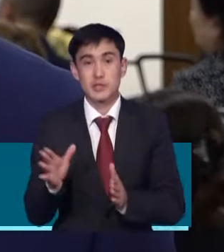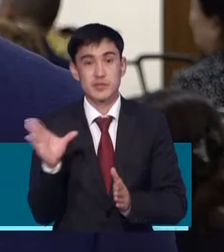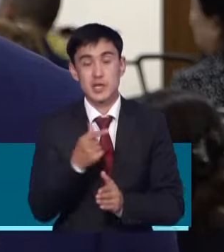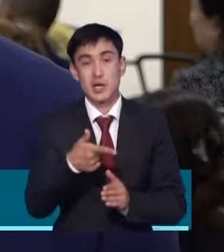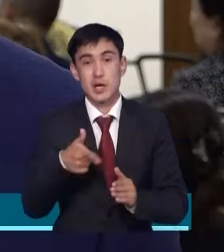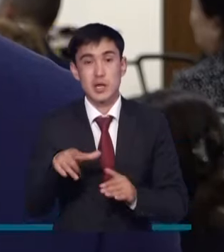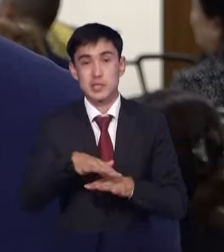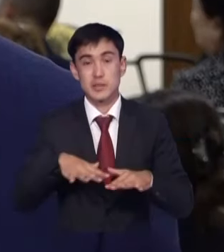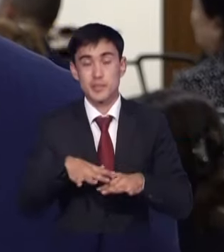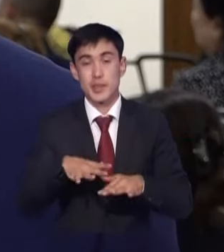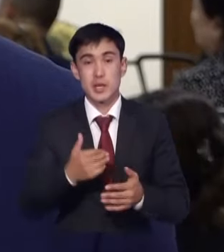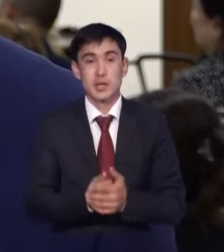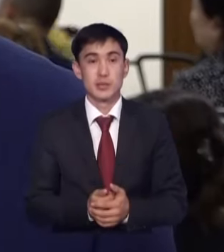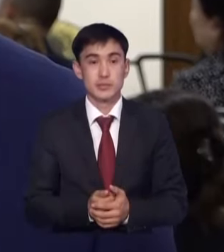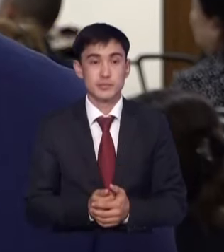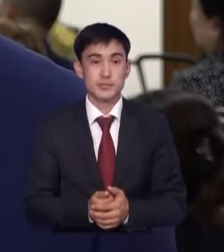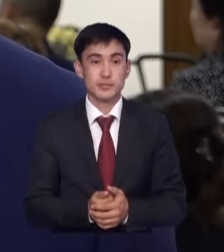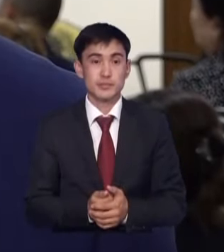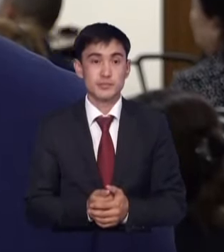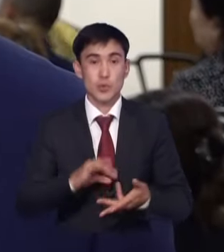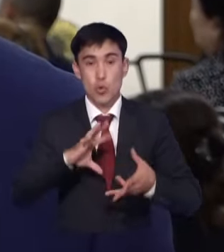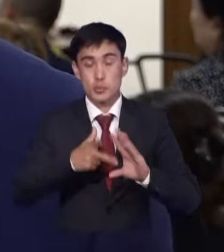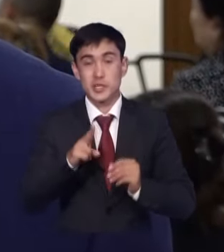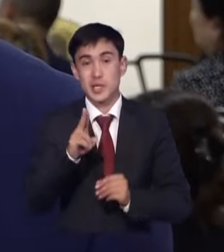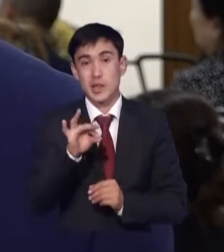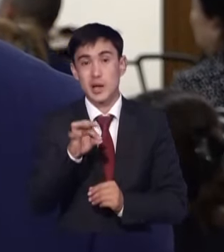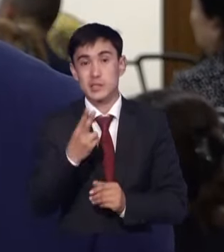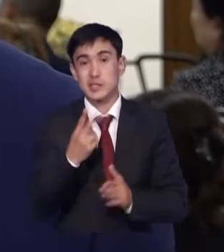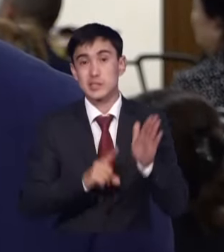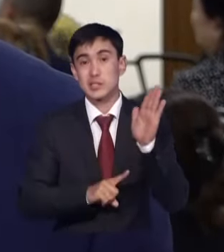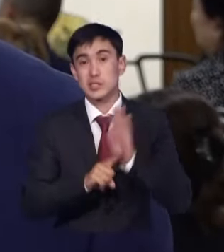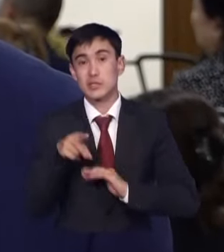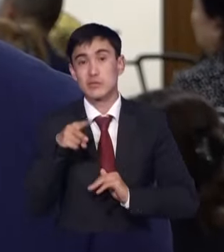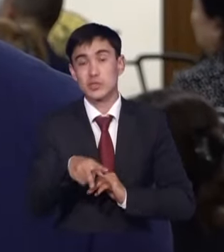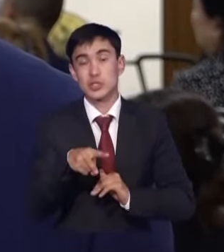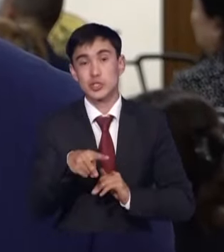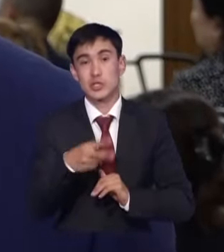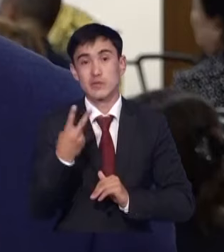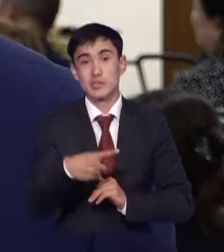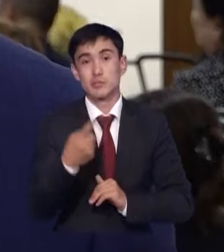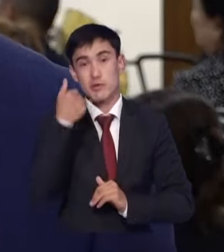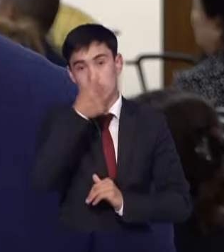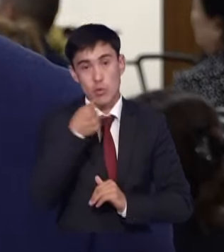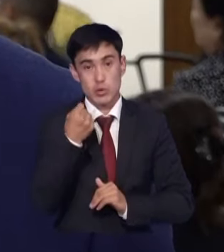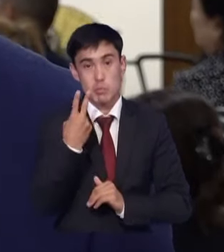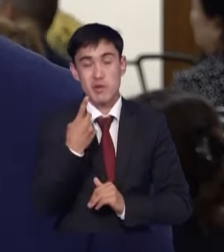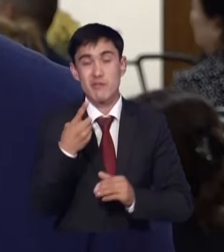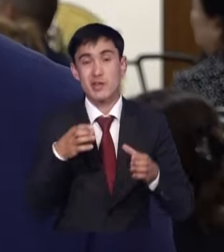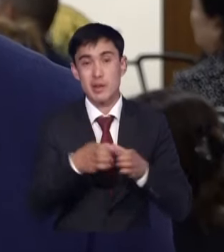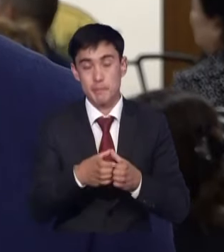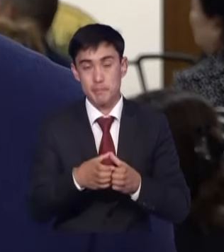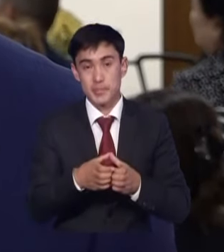граждан. Само всеобщее декларирование стартовало с 2021 года, первый этап. Тогда